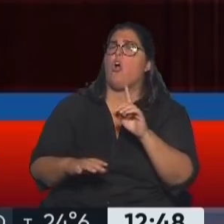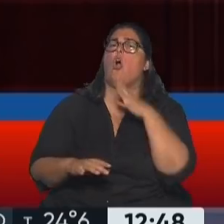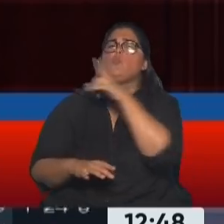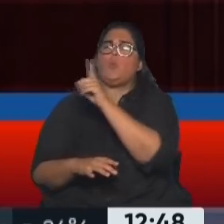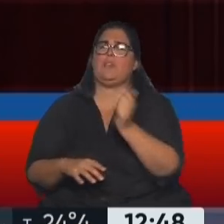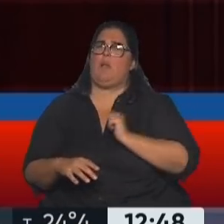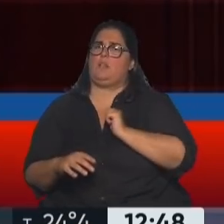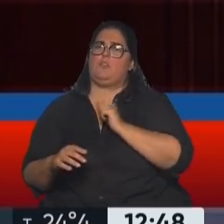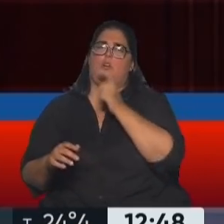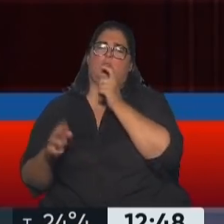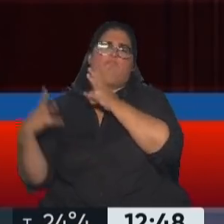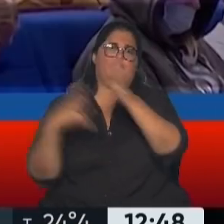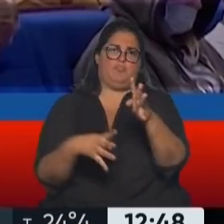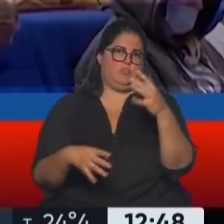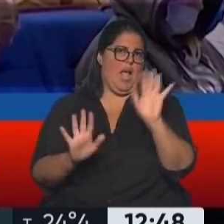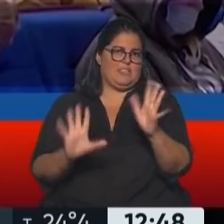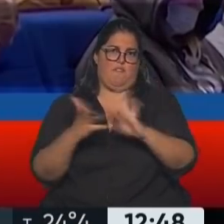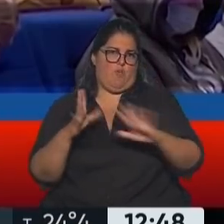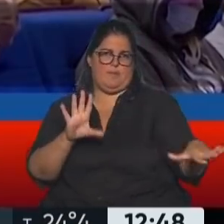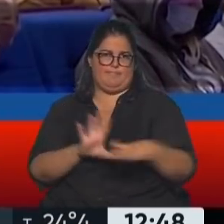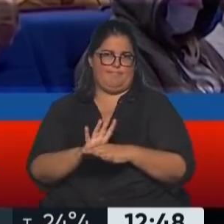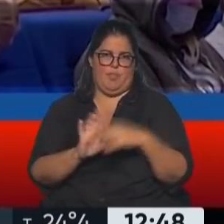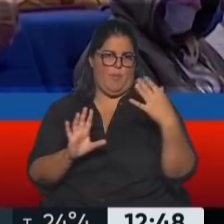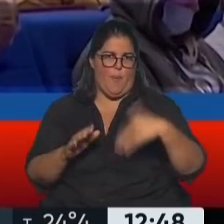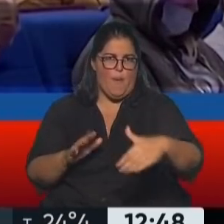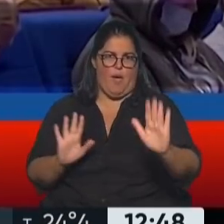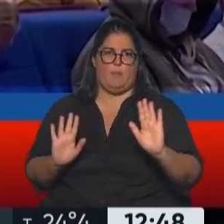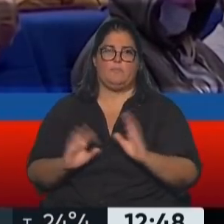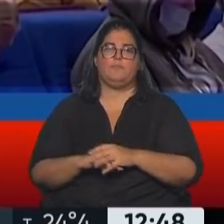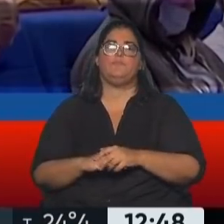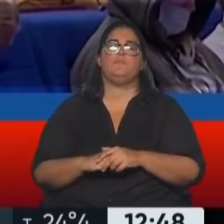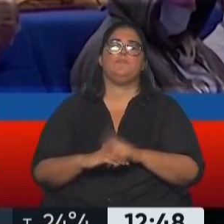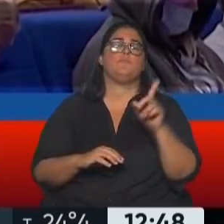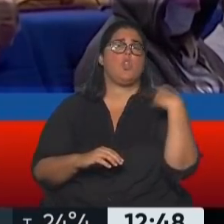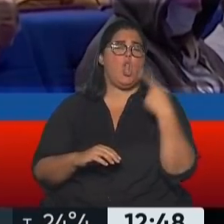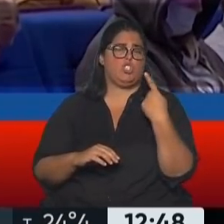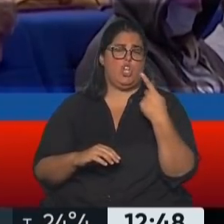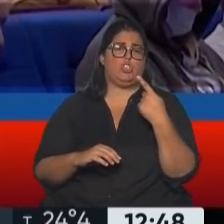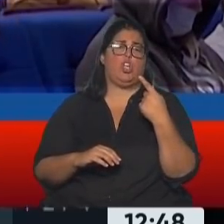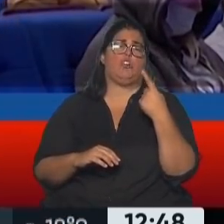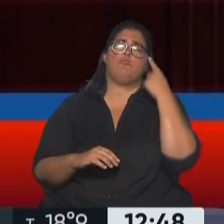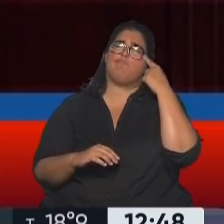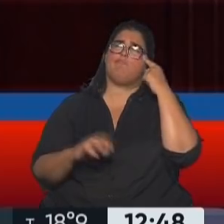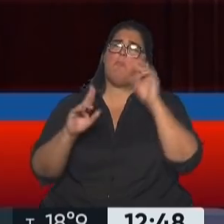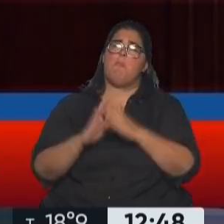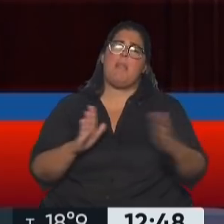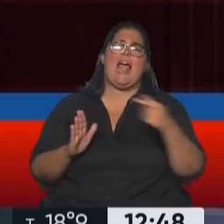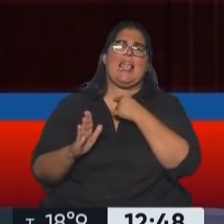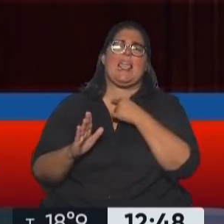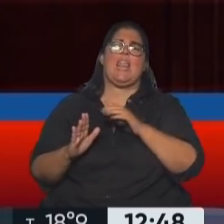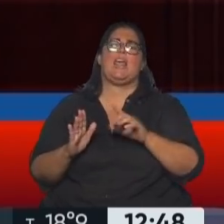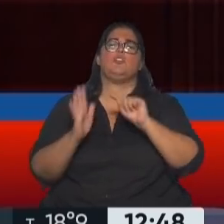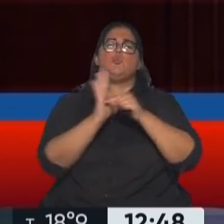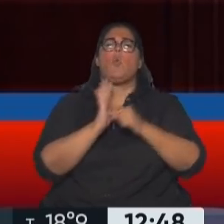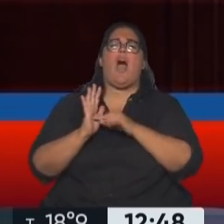Федерации будут незамедлительно реагировать соответствующим образом. Мы и не планировали штурм этих городов,